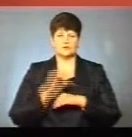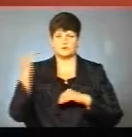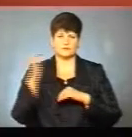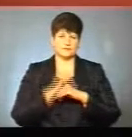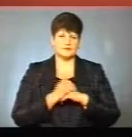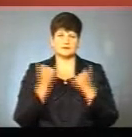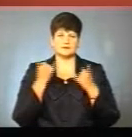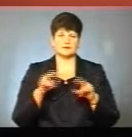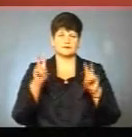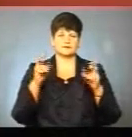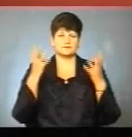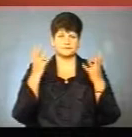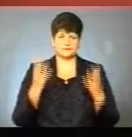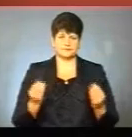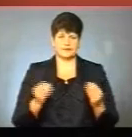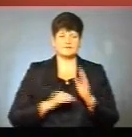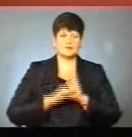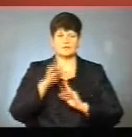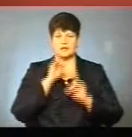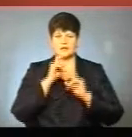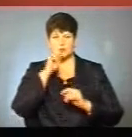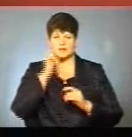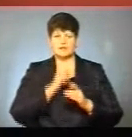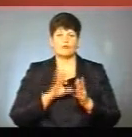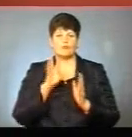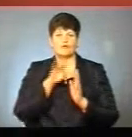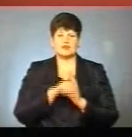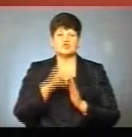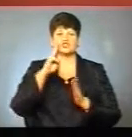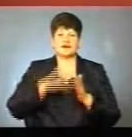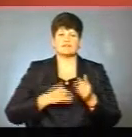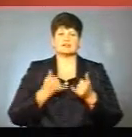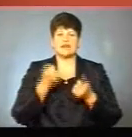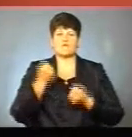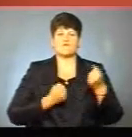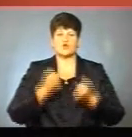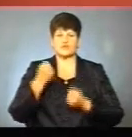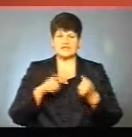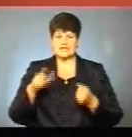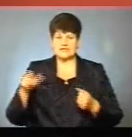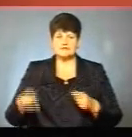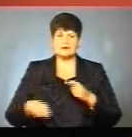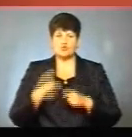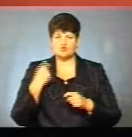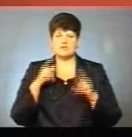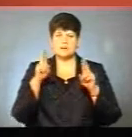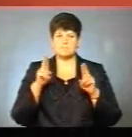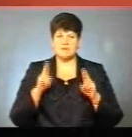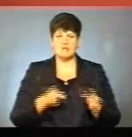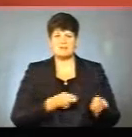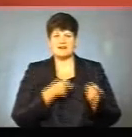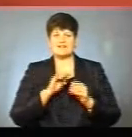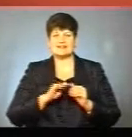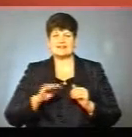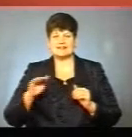вечора. В ефірі «Тема дня». Верховна Рада України запровадила штрафи для водіїв за порушення правил перевезення дітей у транспортних